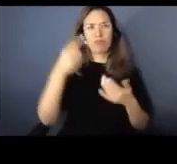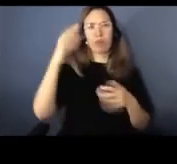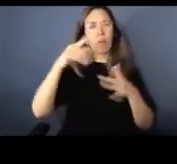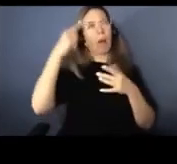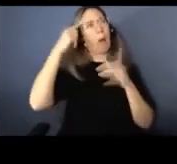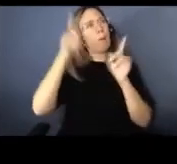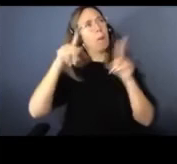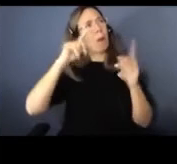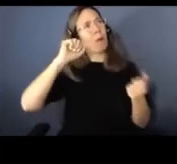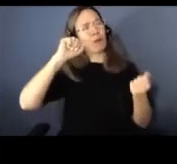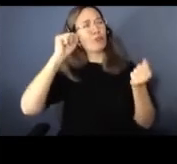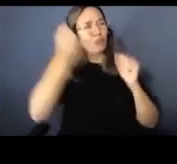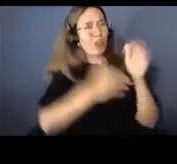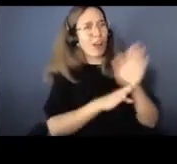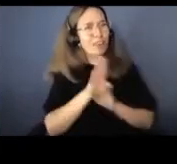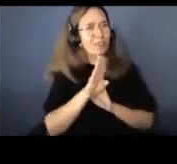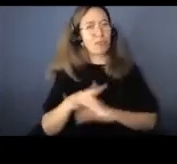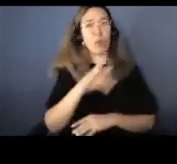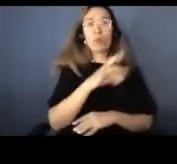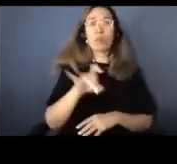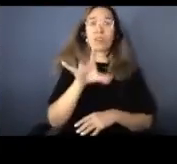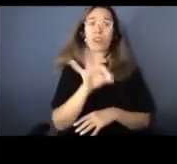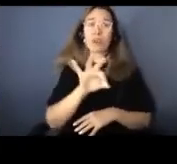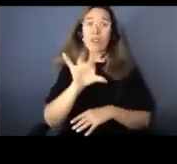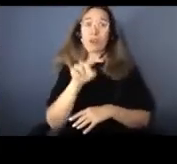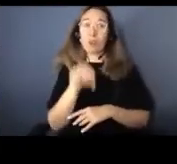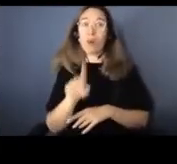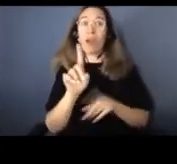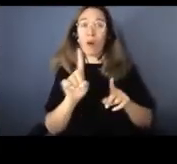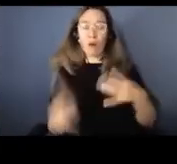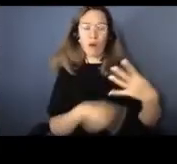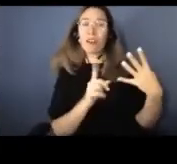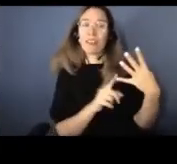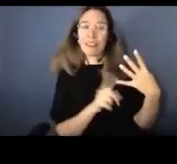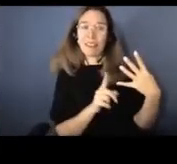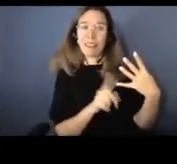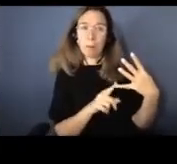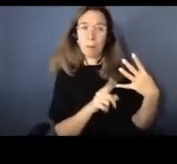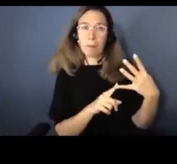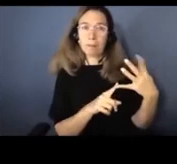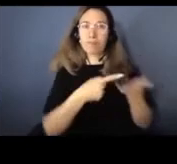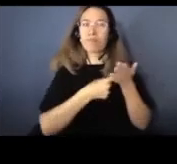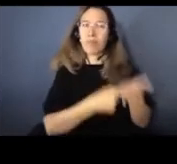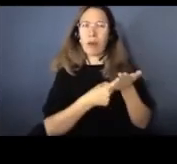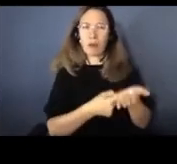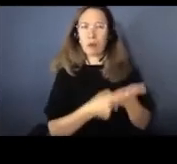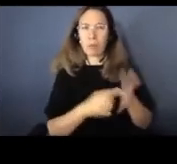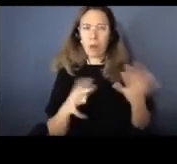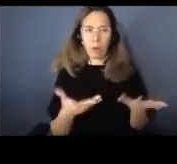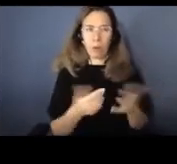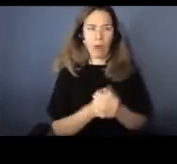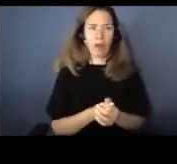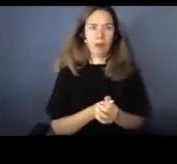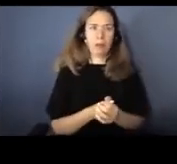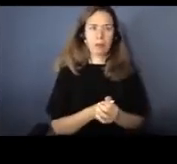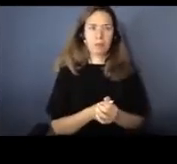mais pour revenir à 898.1, mon quatrième argument d'évolution, c'est celui